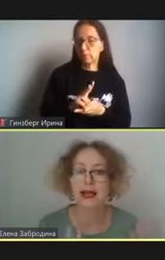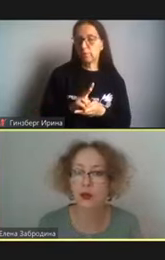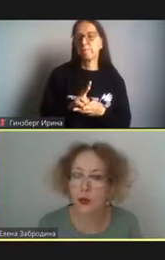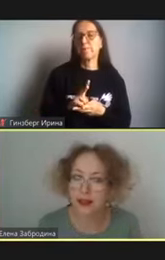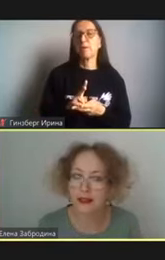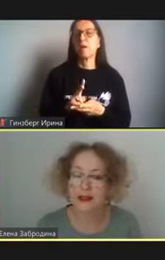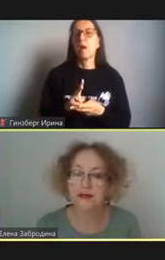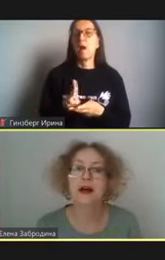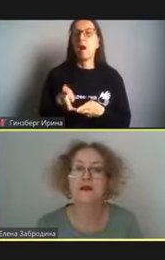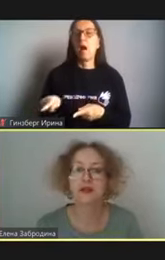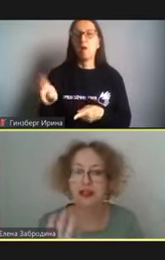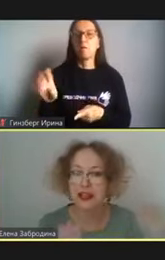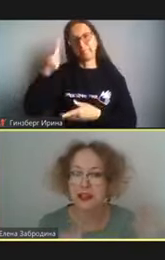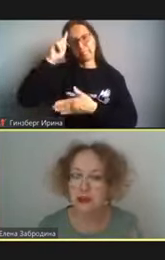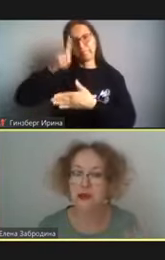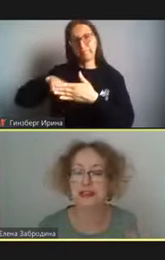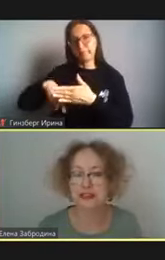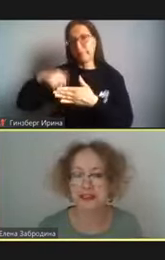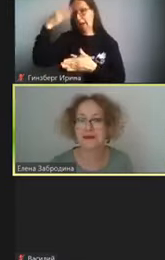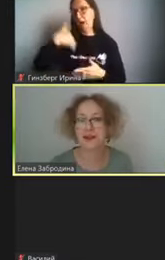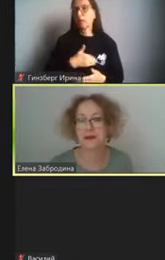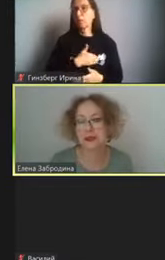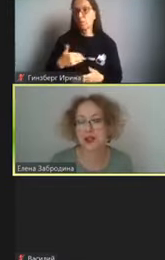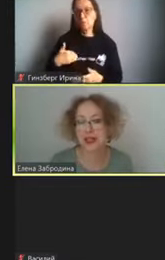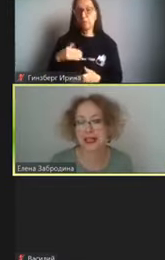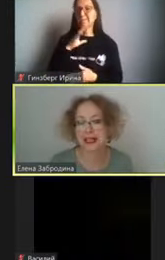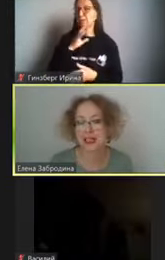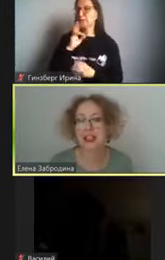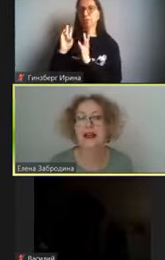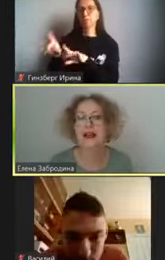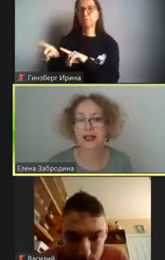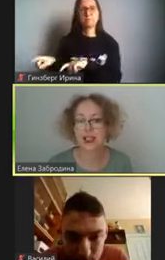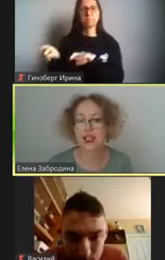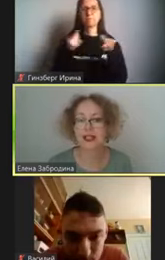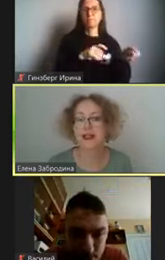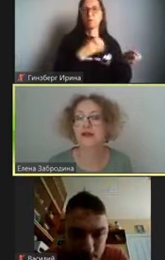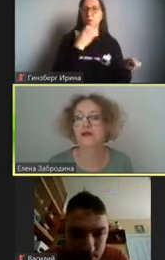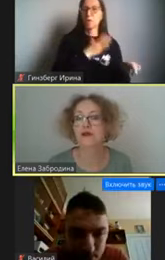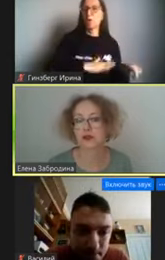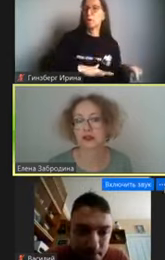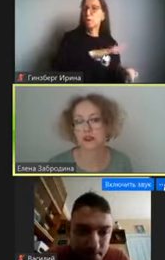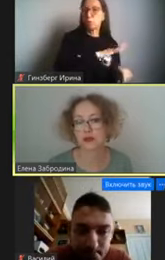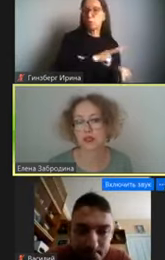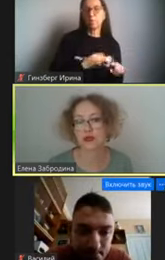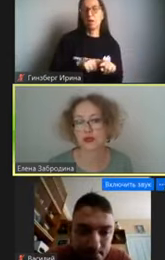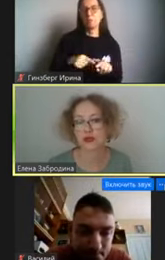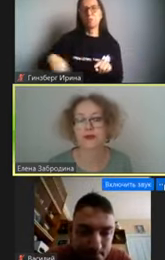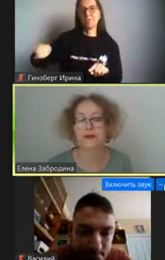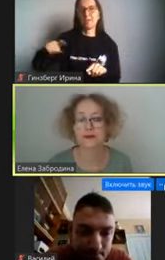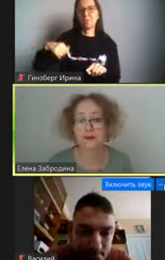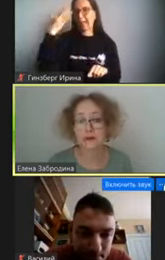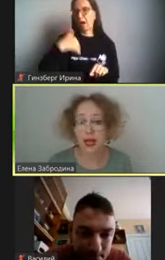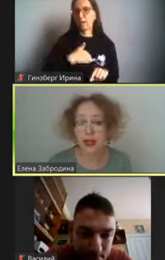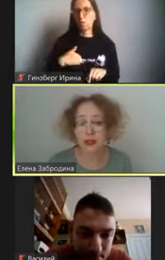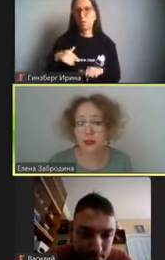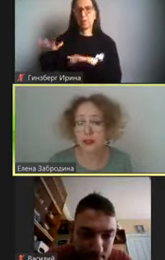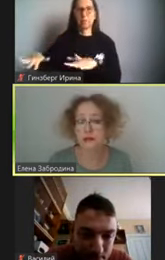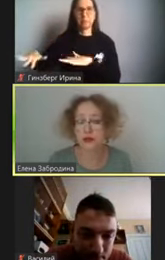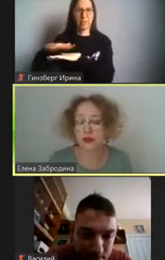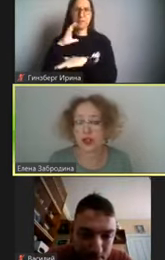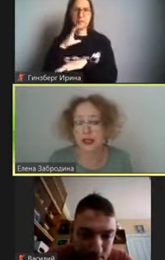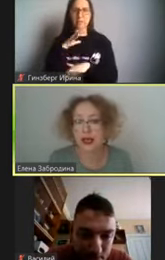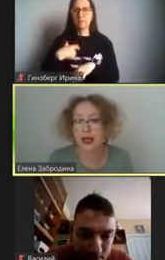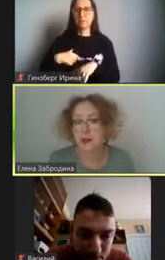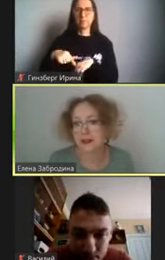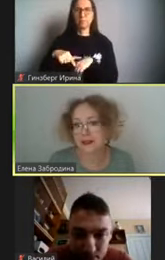переезда католиков вот на юг, с севера, потому что, конечно, также некомфортно себя чувствовали католики